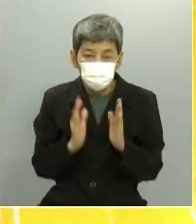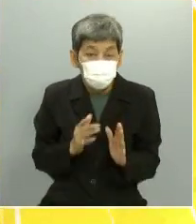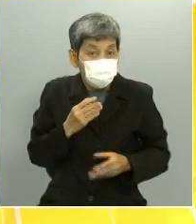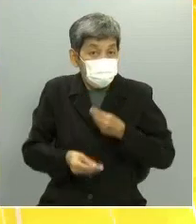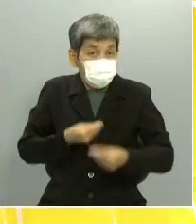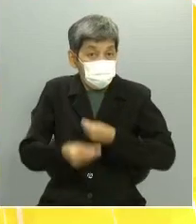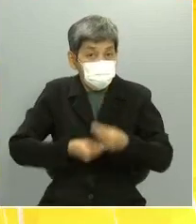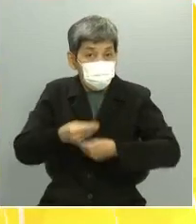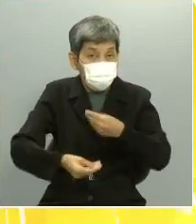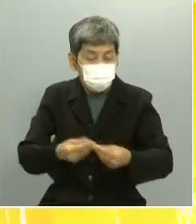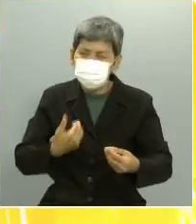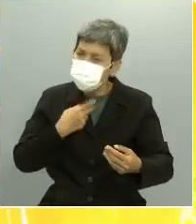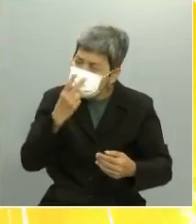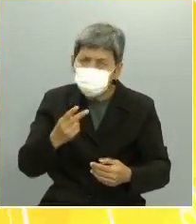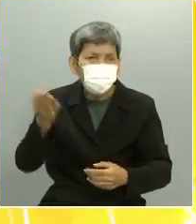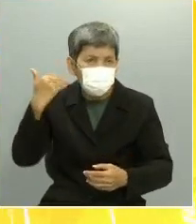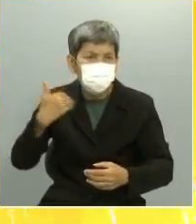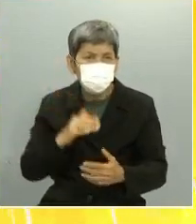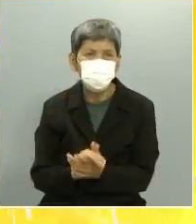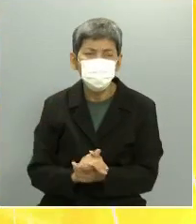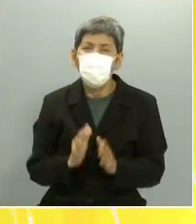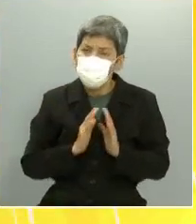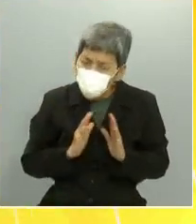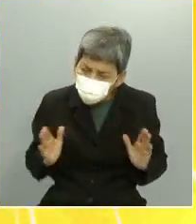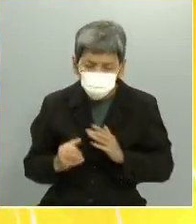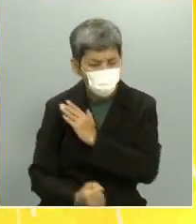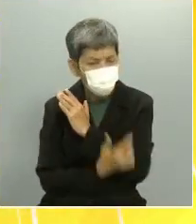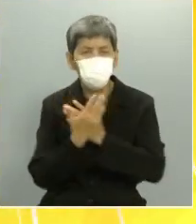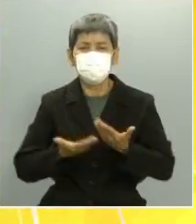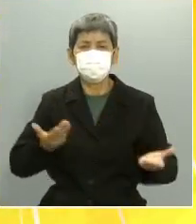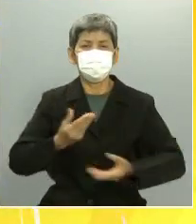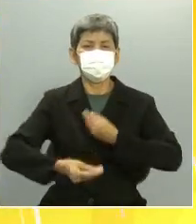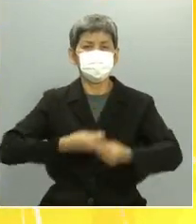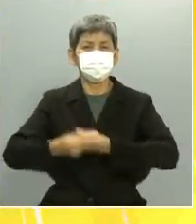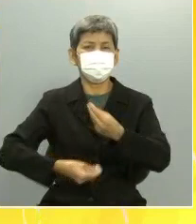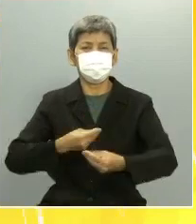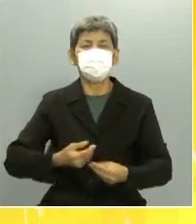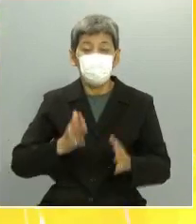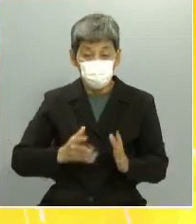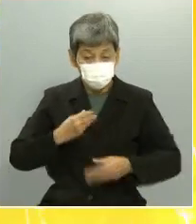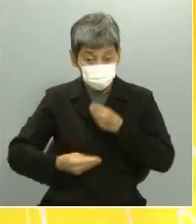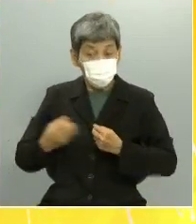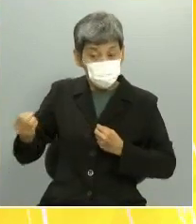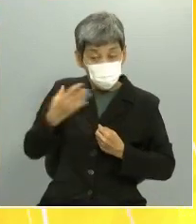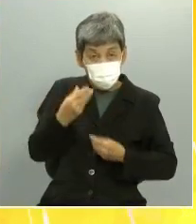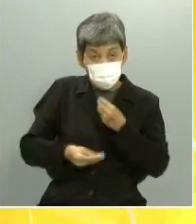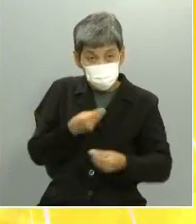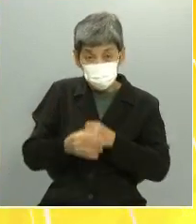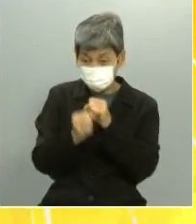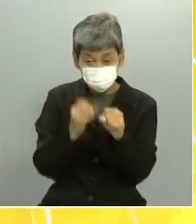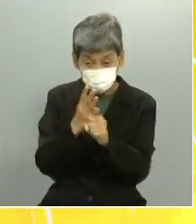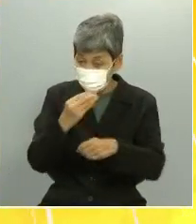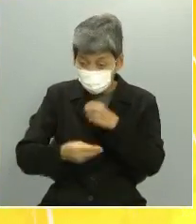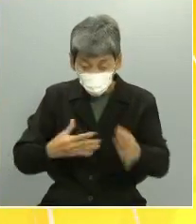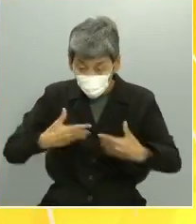มากเลยแบบมาเหมือนกับมาก่อนเลยบอกว่าขอบคุณที่ให้โอกาสเขาได้ขายของมีแม่ค้าคนหนึ่งแบบขายบอกว่า4ปีไม่เคยขายดีเท่านี้